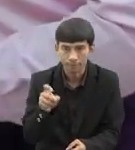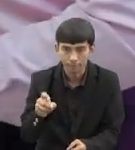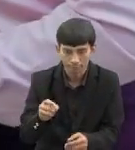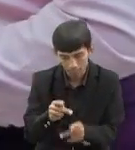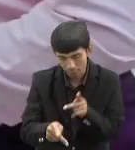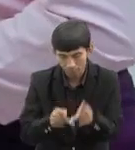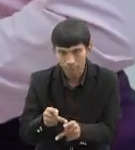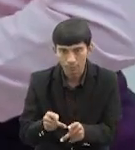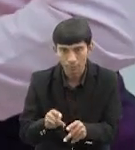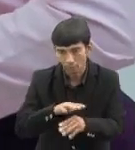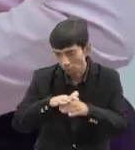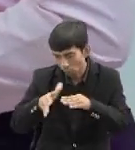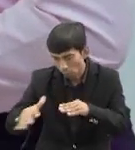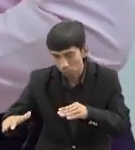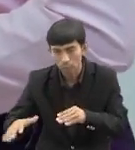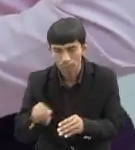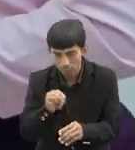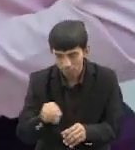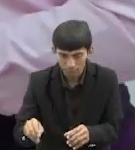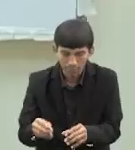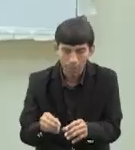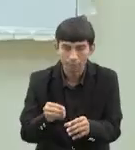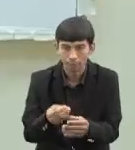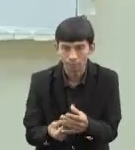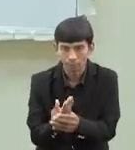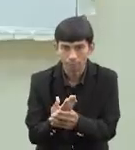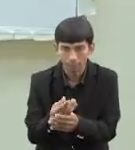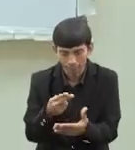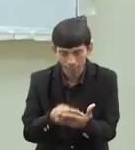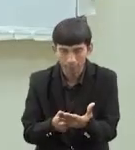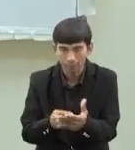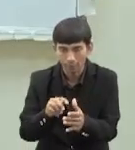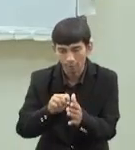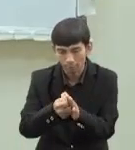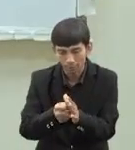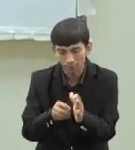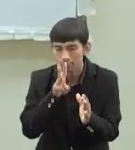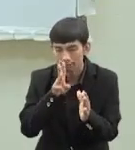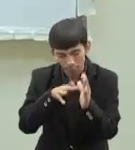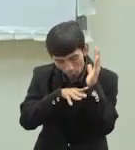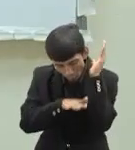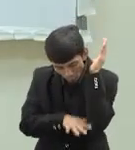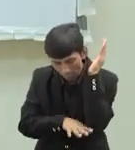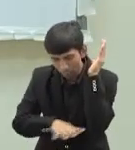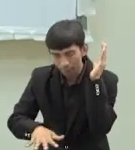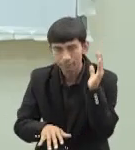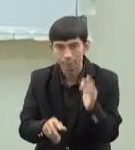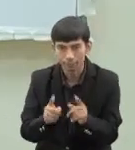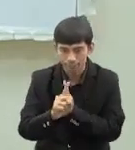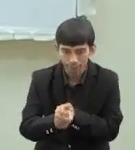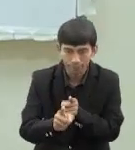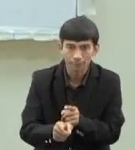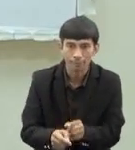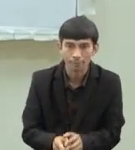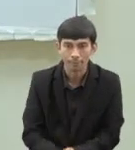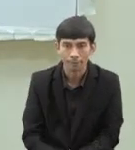nơ viên tùm niệp. Đàm đồng nàm ở vầy khlát nơ bê tật sổ. Chầm láo ấy con. Con kịch bằng tích nó